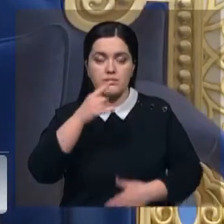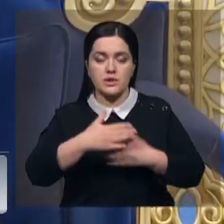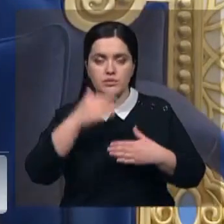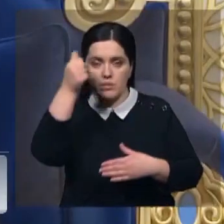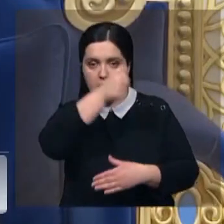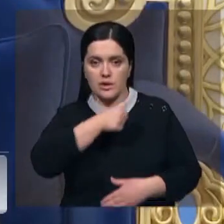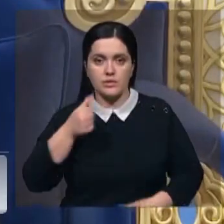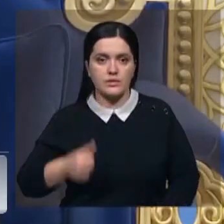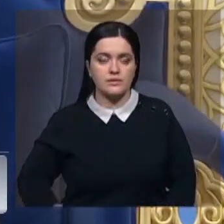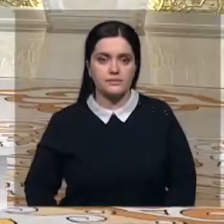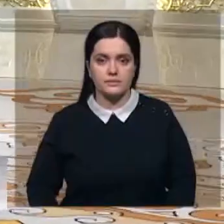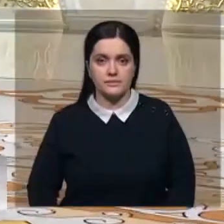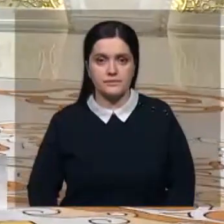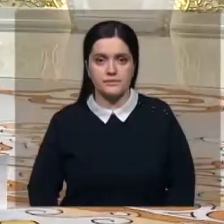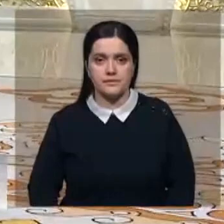предстоящем году.